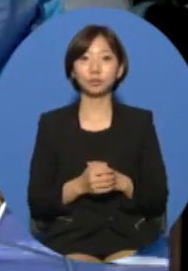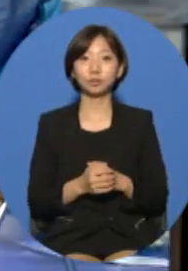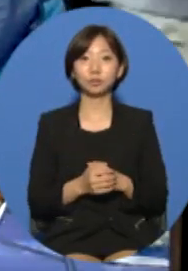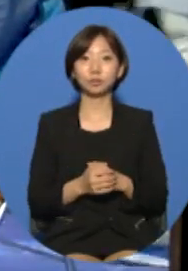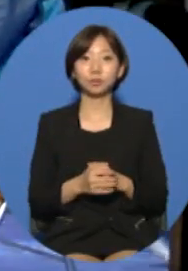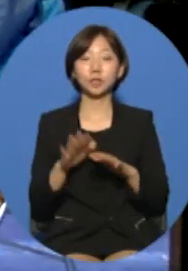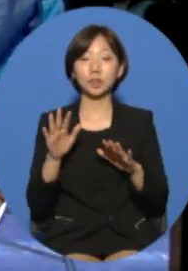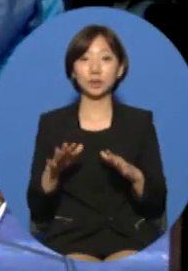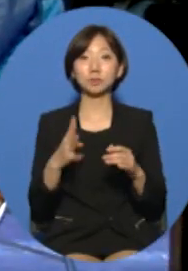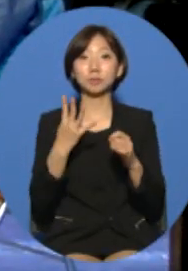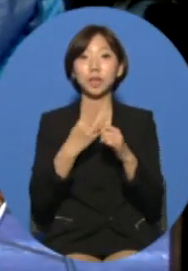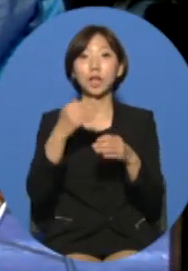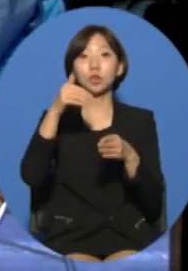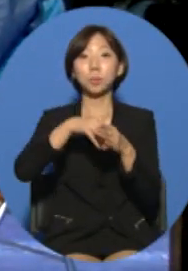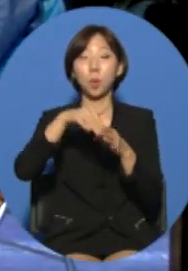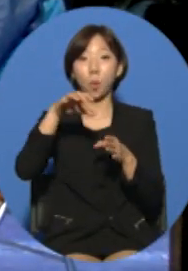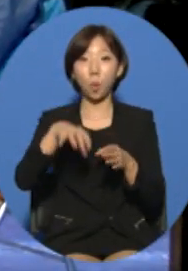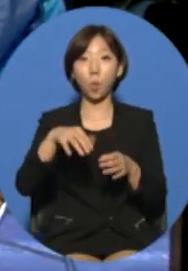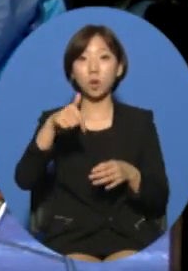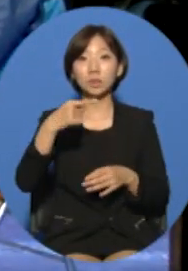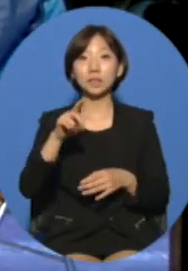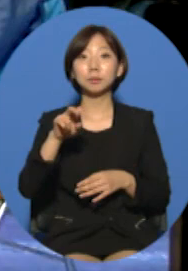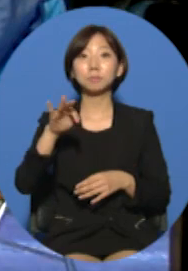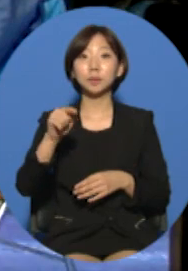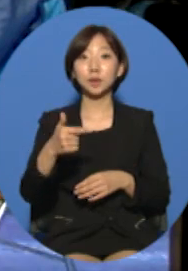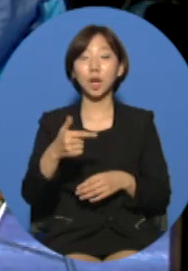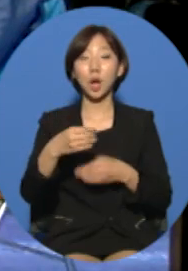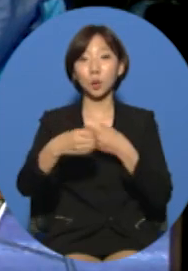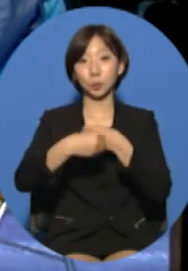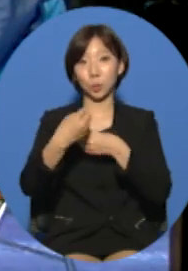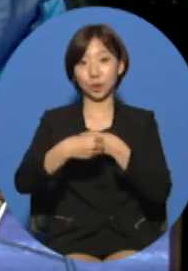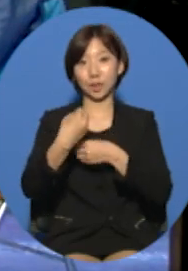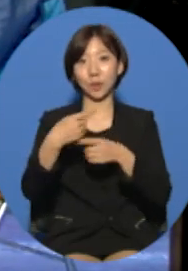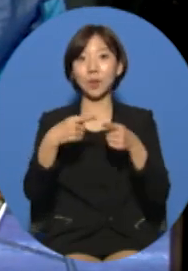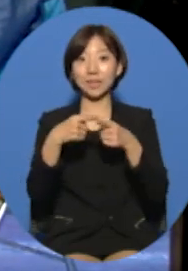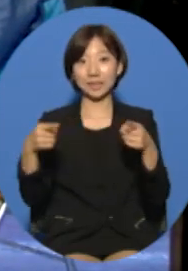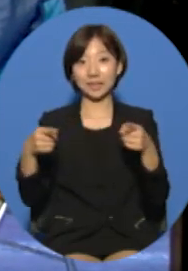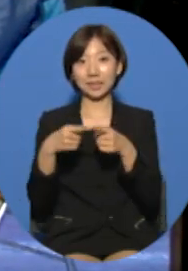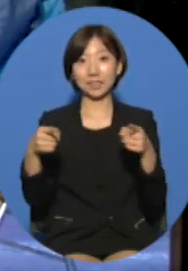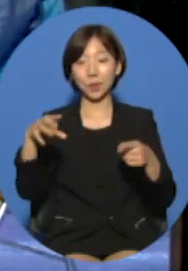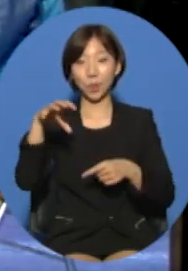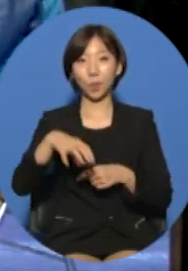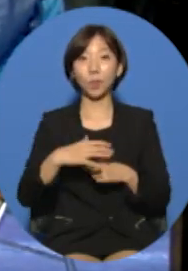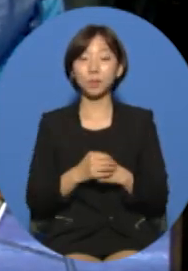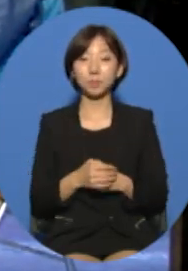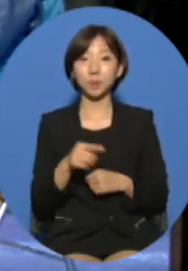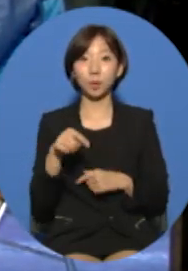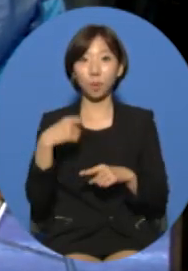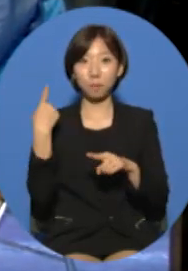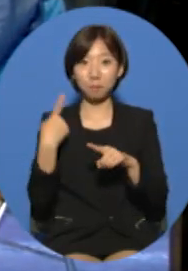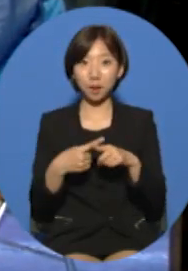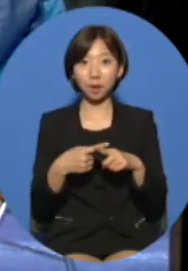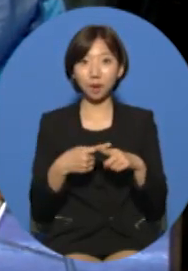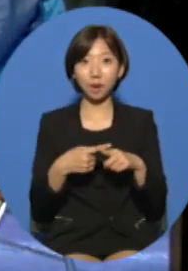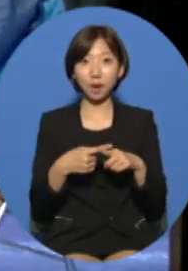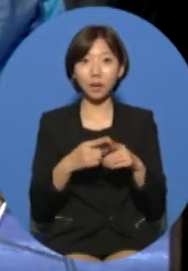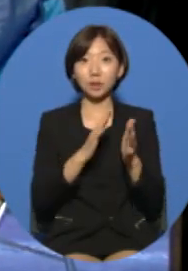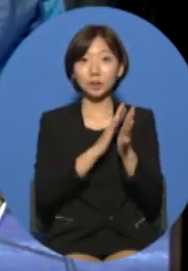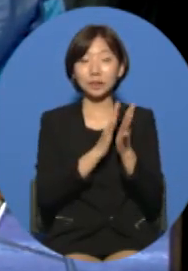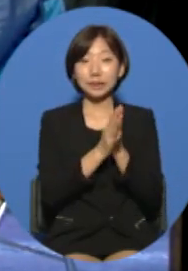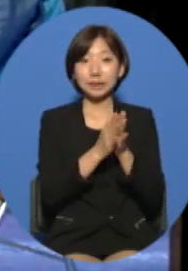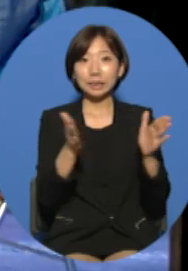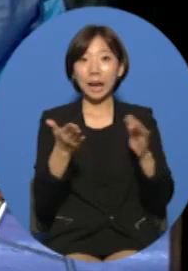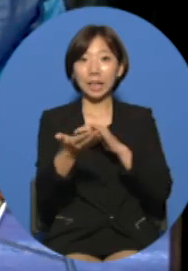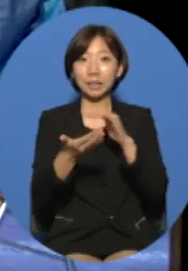이곳 제4투표소는요, 금천초등학교 1층 강당에 마련돼 있는데요. 이곳 역시 투표가 시작되기 전에